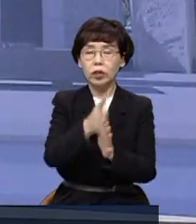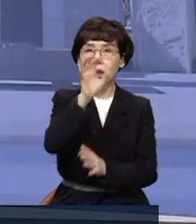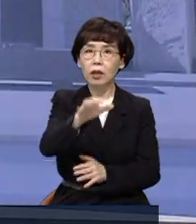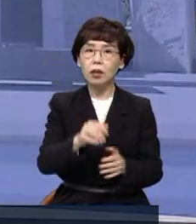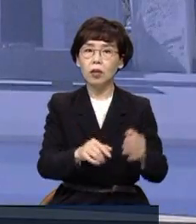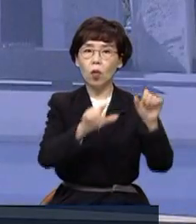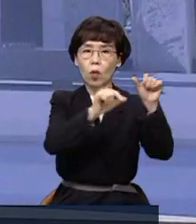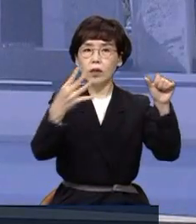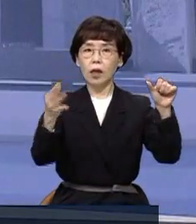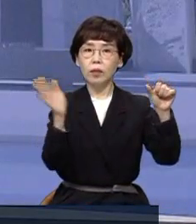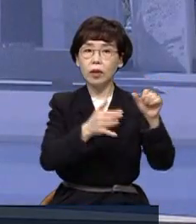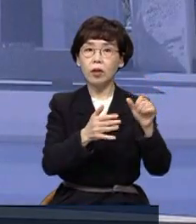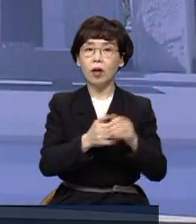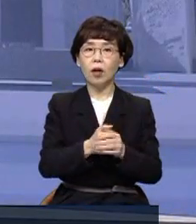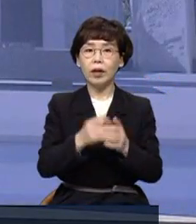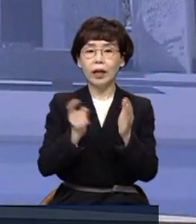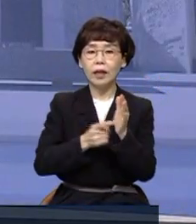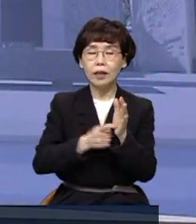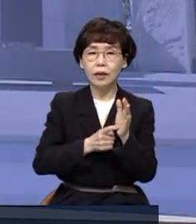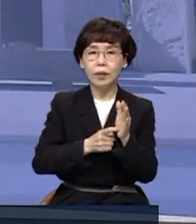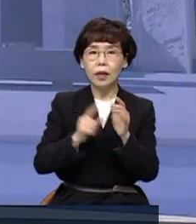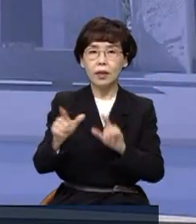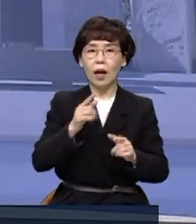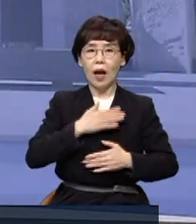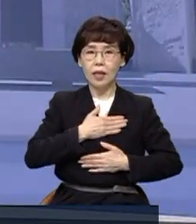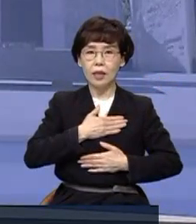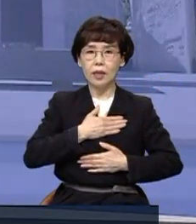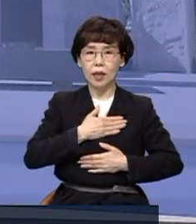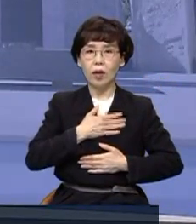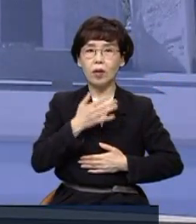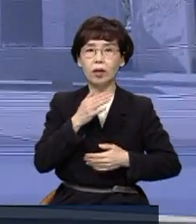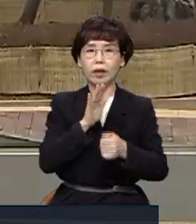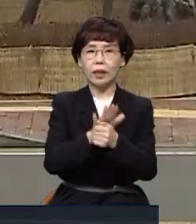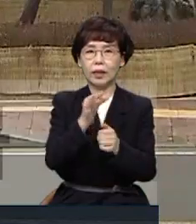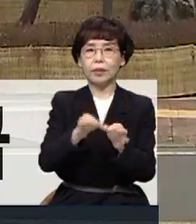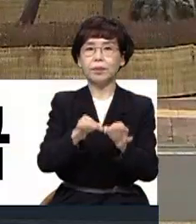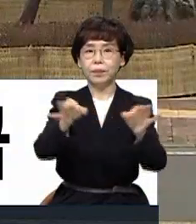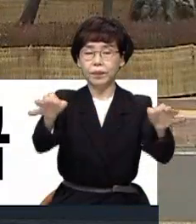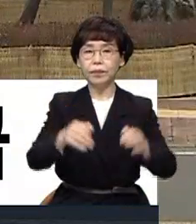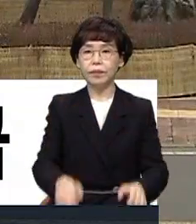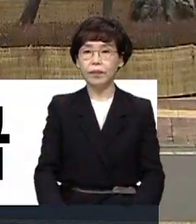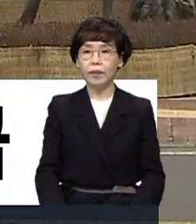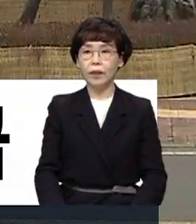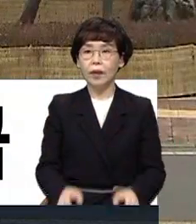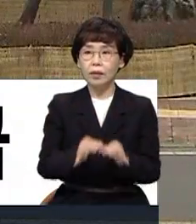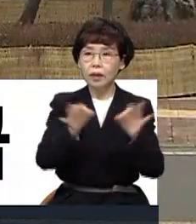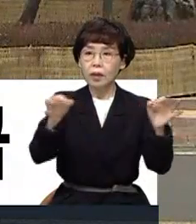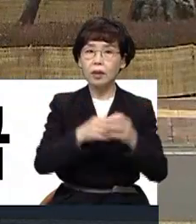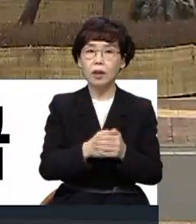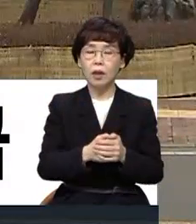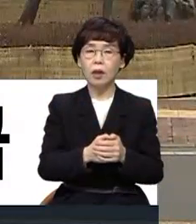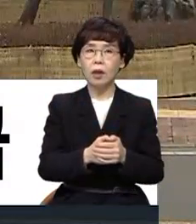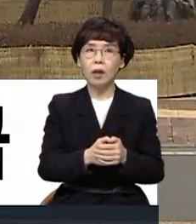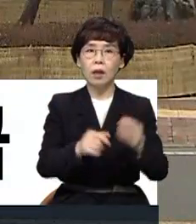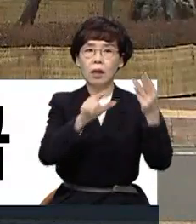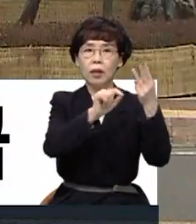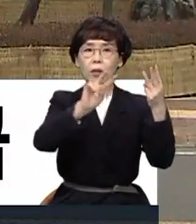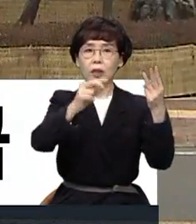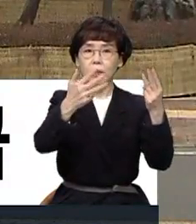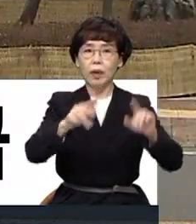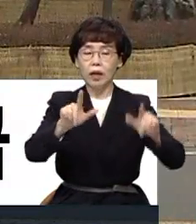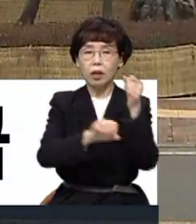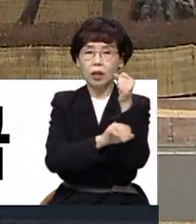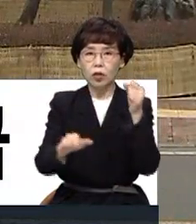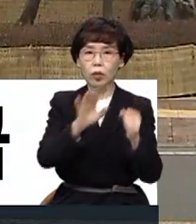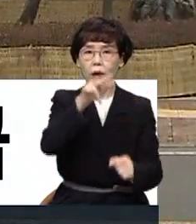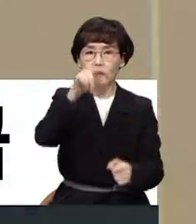3일부터 제 2차 긴급 생활 안정 채운 거 뭐 를 지급합니다 지급대상 은 지난달 28일 기준으로